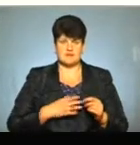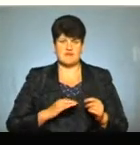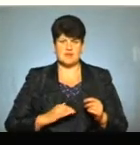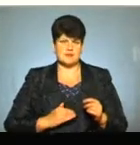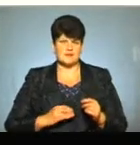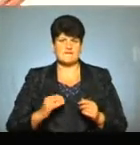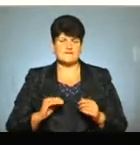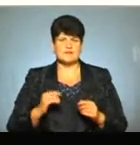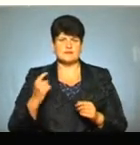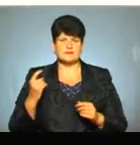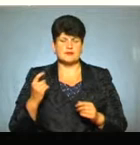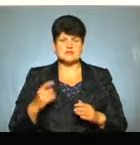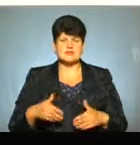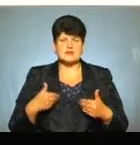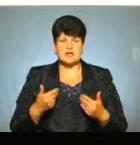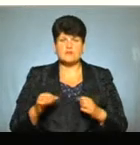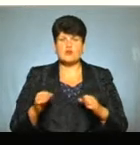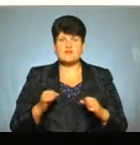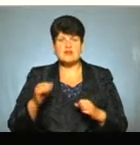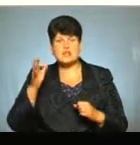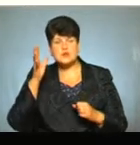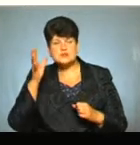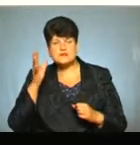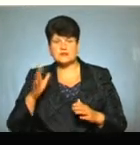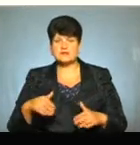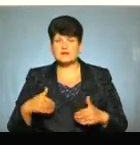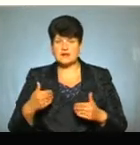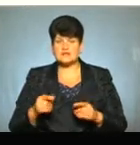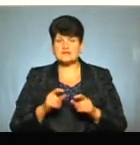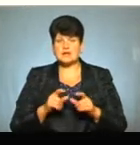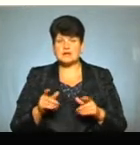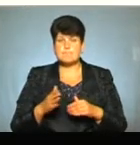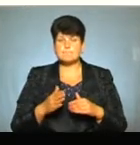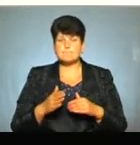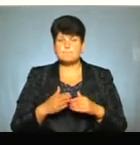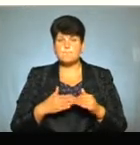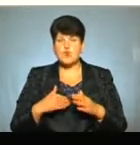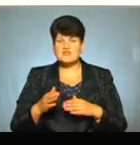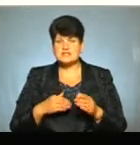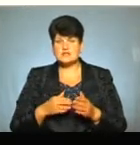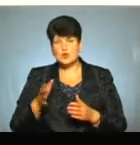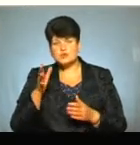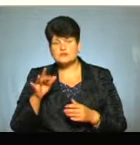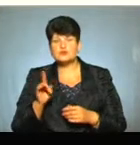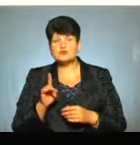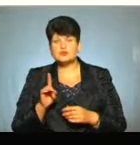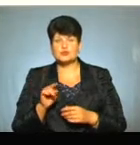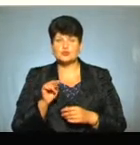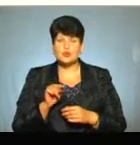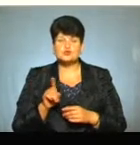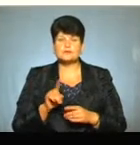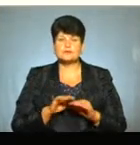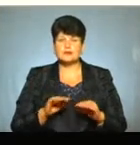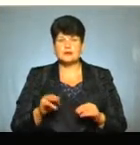підприємці звертаються безпосередньо до нас в управління освіти або звертаються в заклади професійної освіти щодо того,